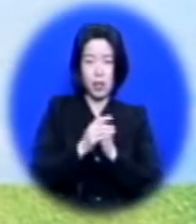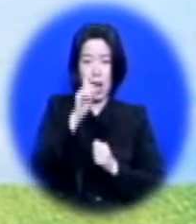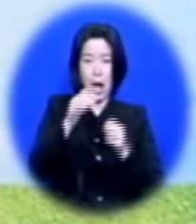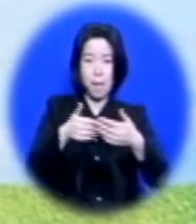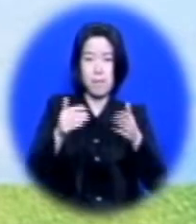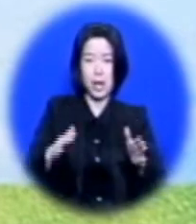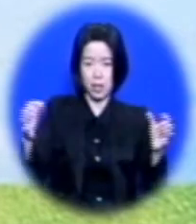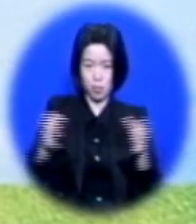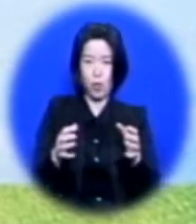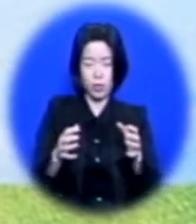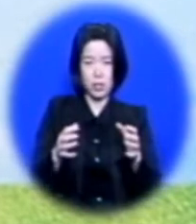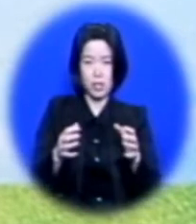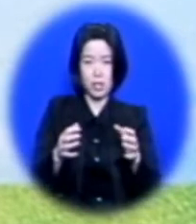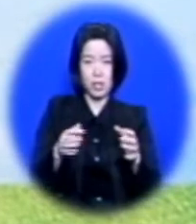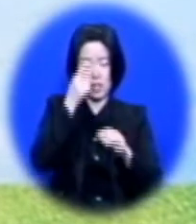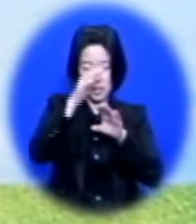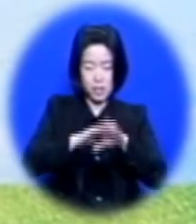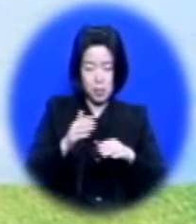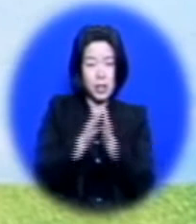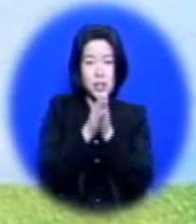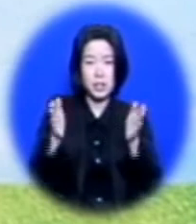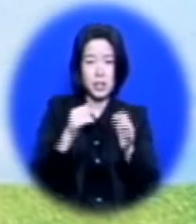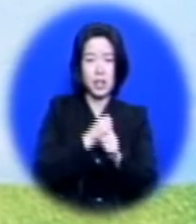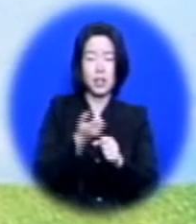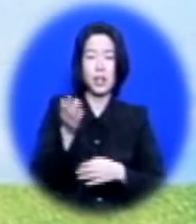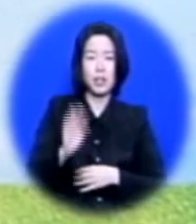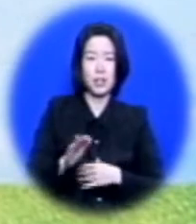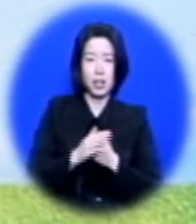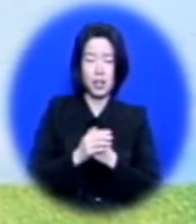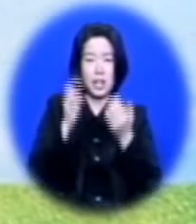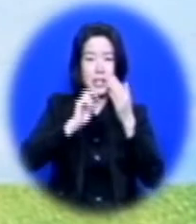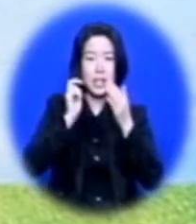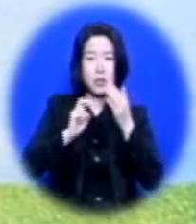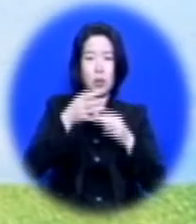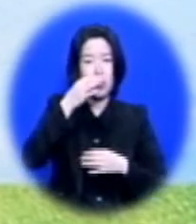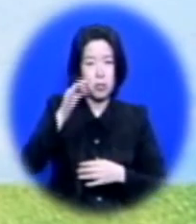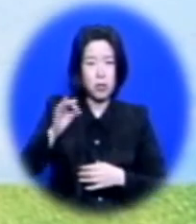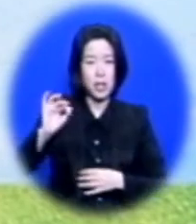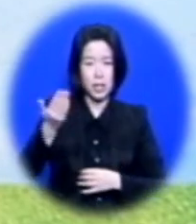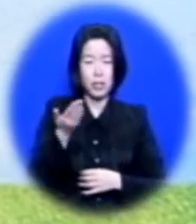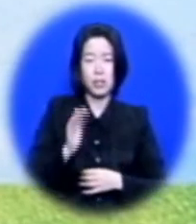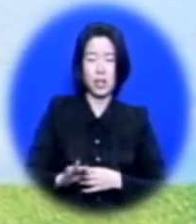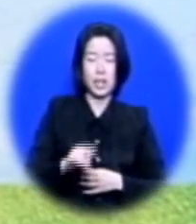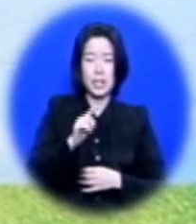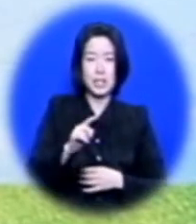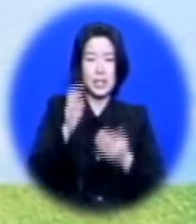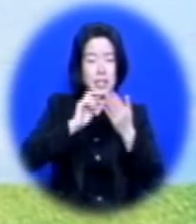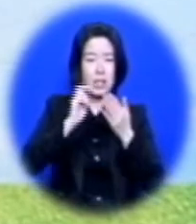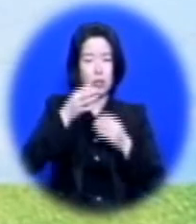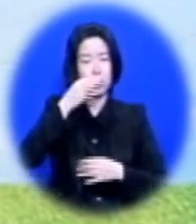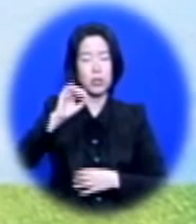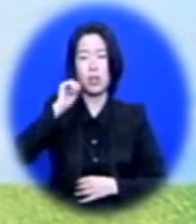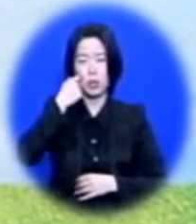모였습니다 예배를 시작을 했는데 찬송을 불러야 되는데 이 찬송을 부를 수가